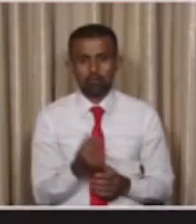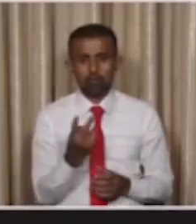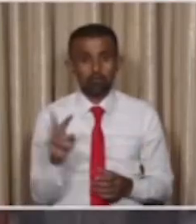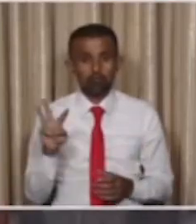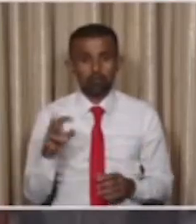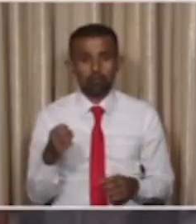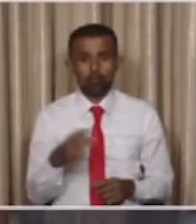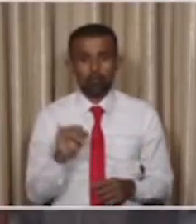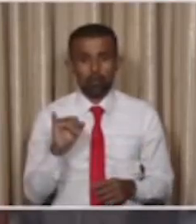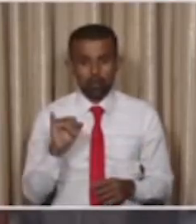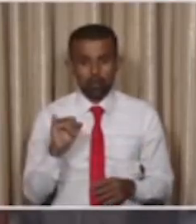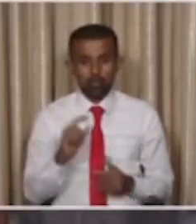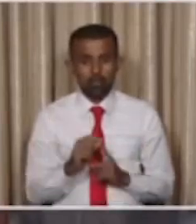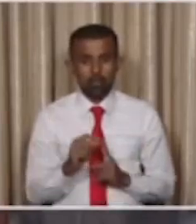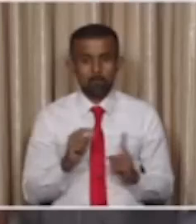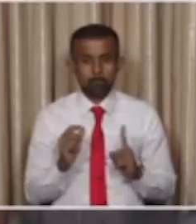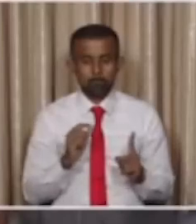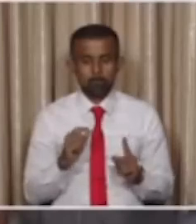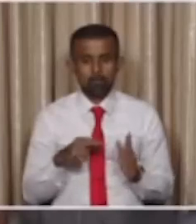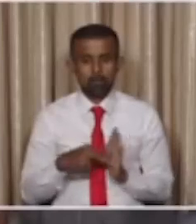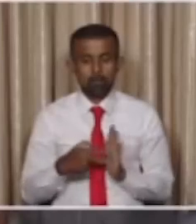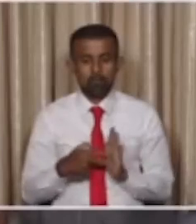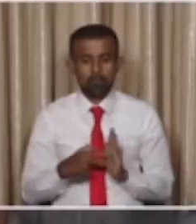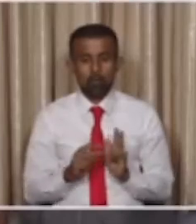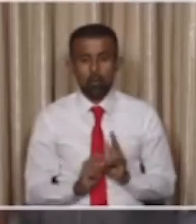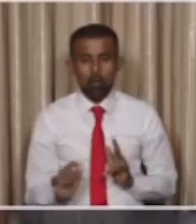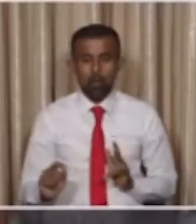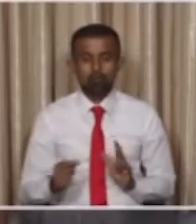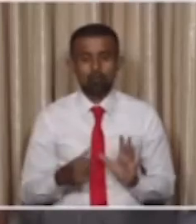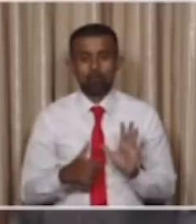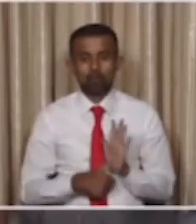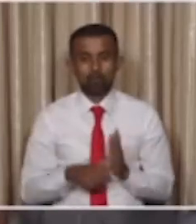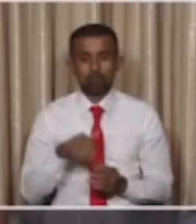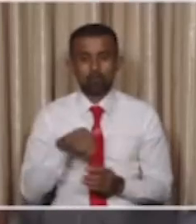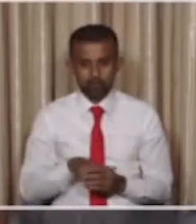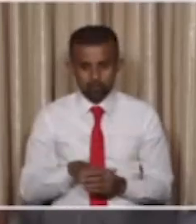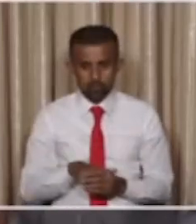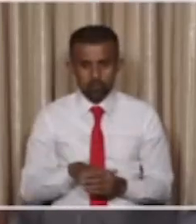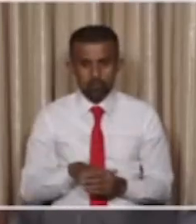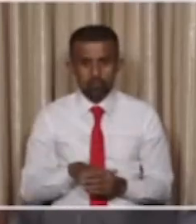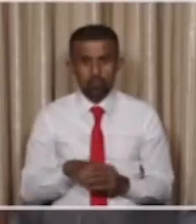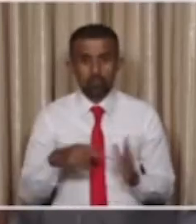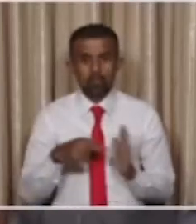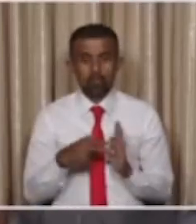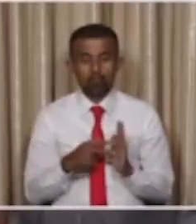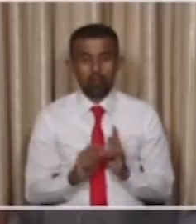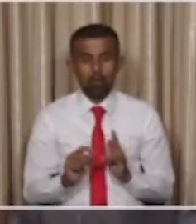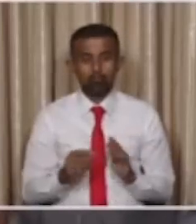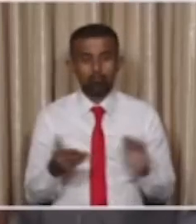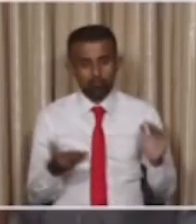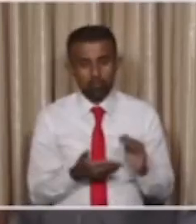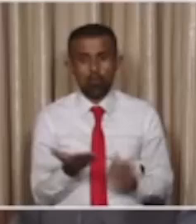2023 අංක 6 දරන පාර්ලිමේන්තු අයවැය කාර්යාලයේ පනත යටතේ මෙම කාරණේ අයවැය කාර්යාලයේ යටතේ එන්න